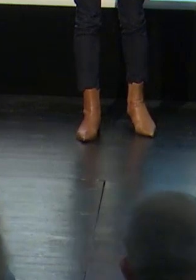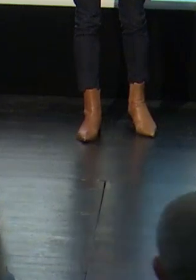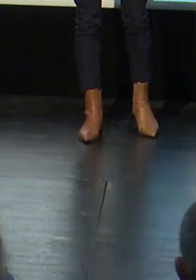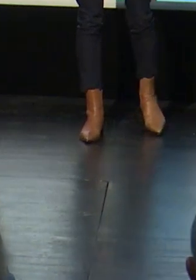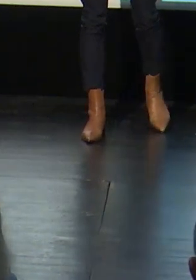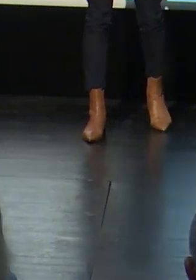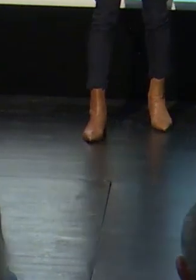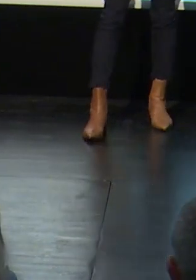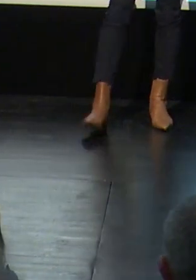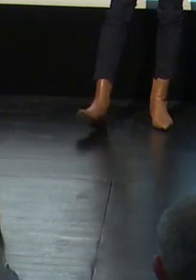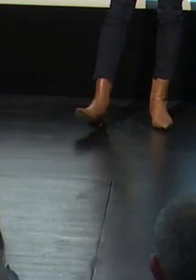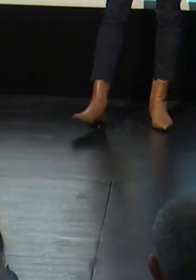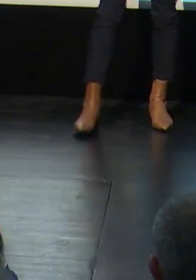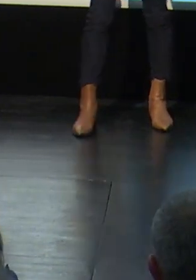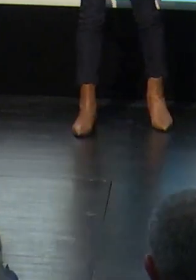górne C, więc bez obaw.